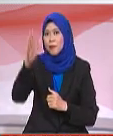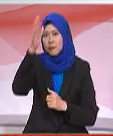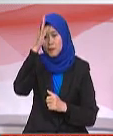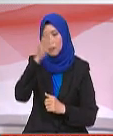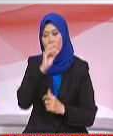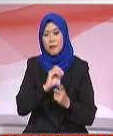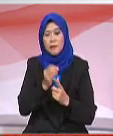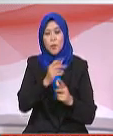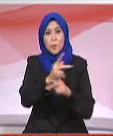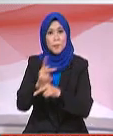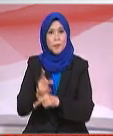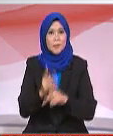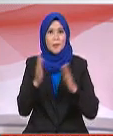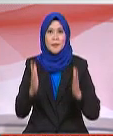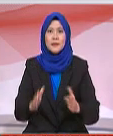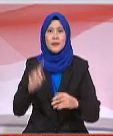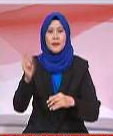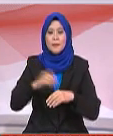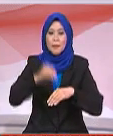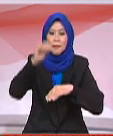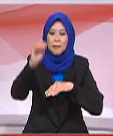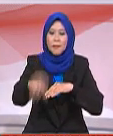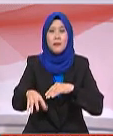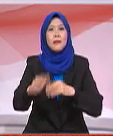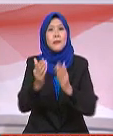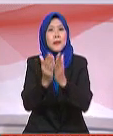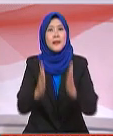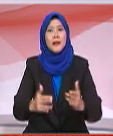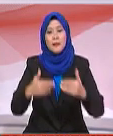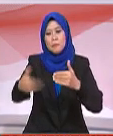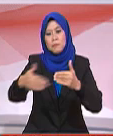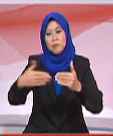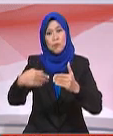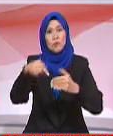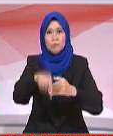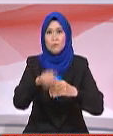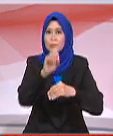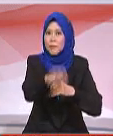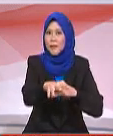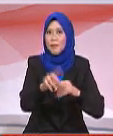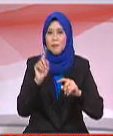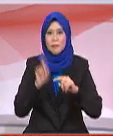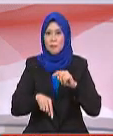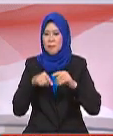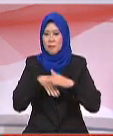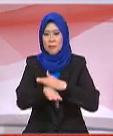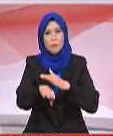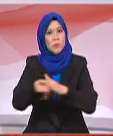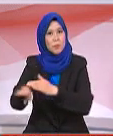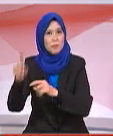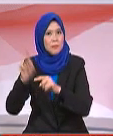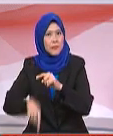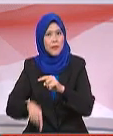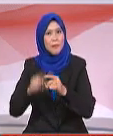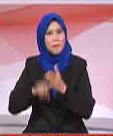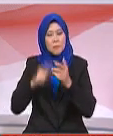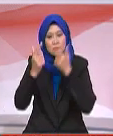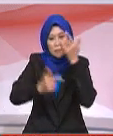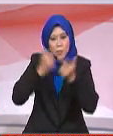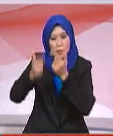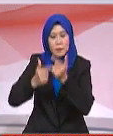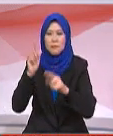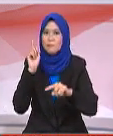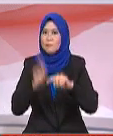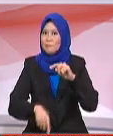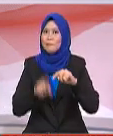penjaga pula hanya dibenarkan menghantar pelajar sehingga ke pintu pagar selain tidak dibenarkan mengadakan sebarang lawatan